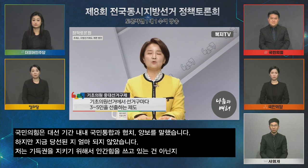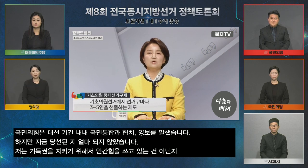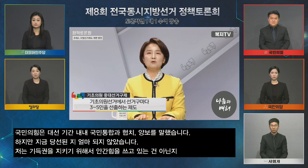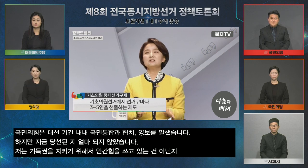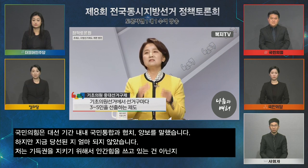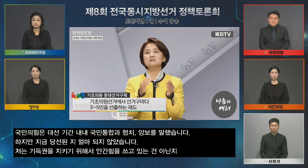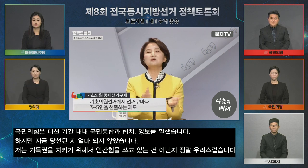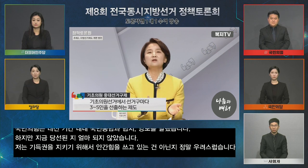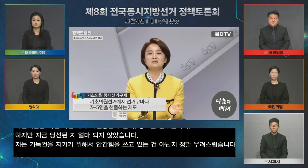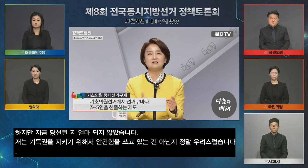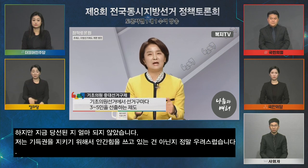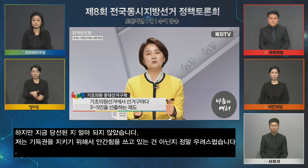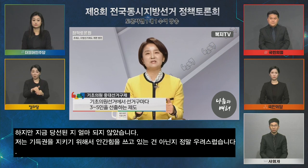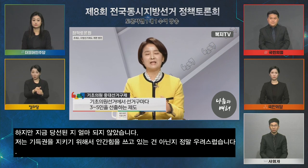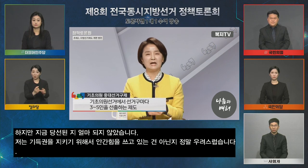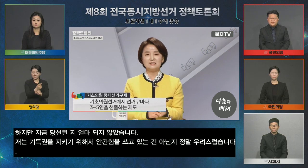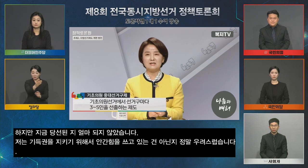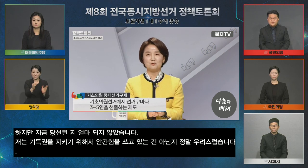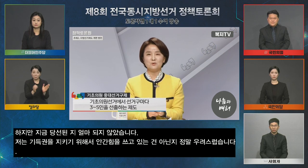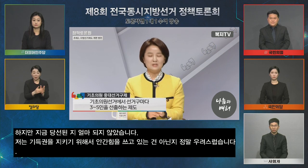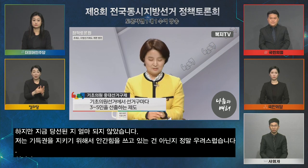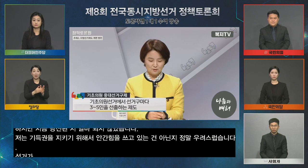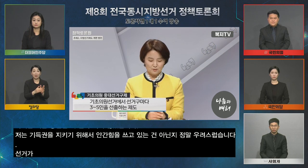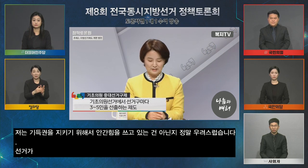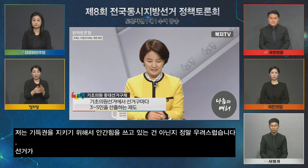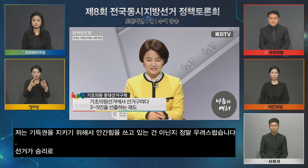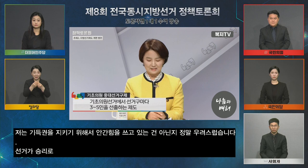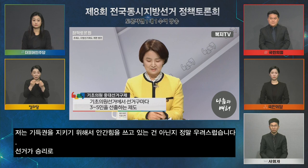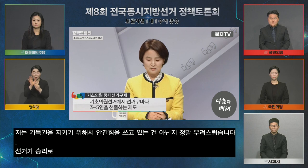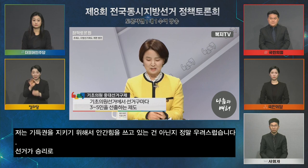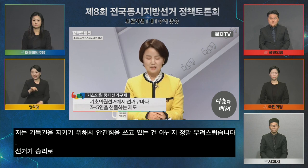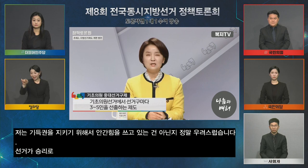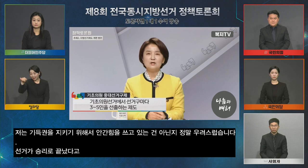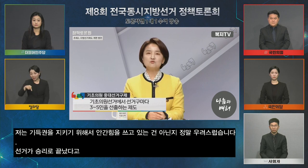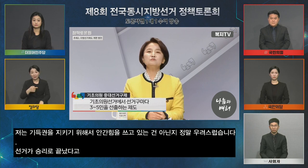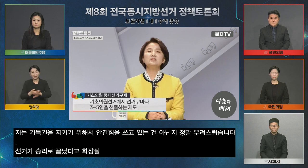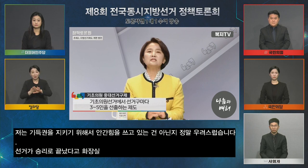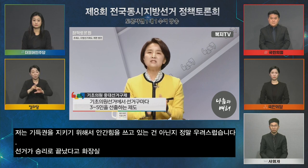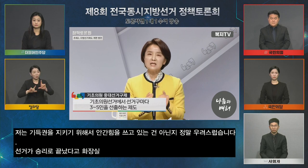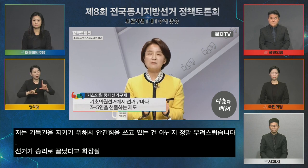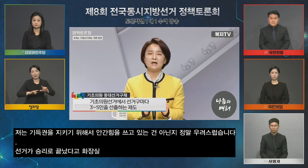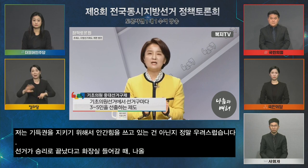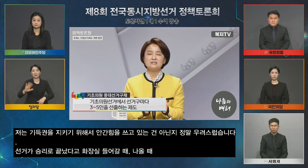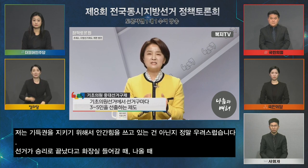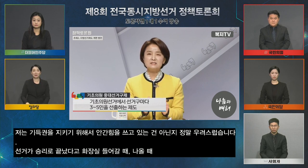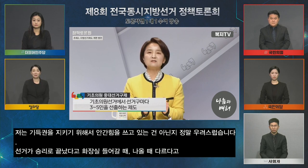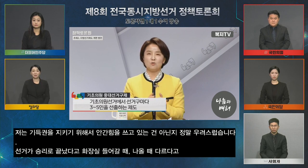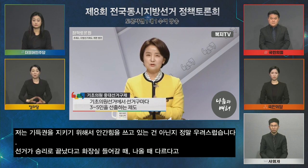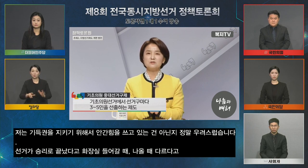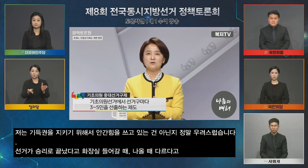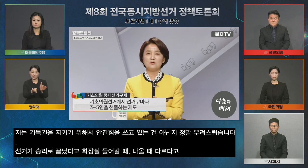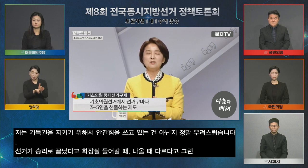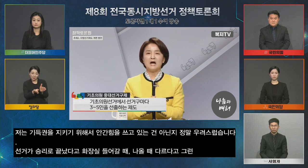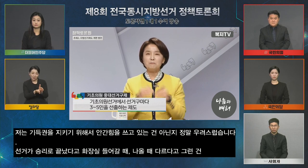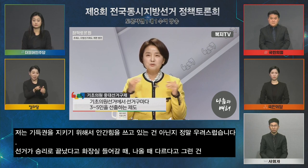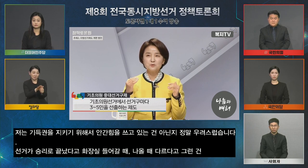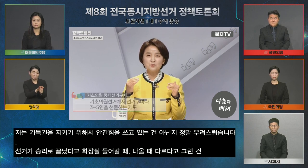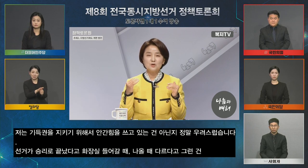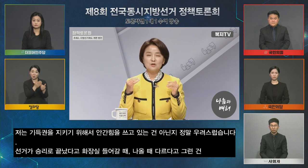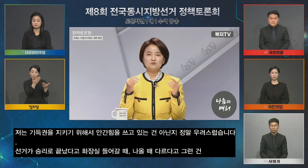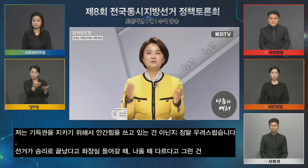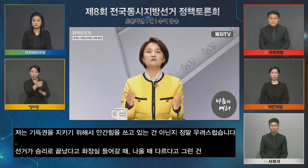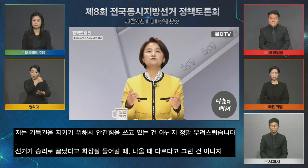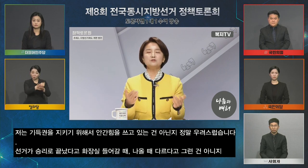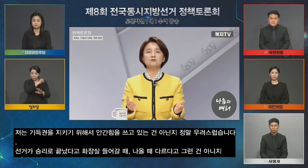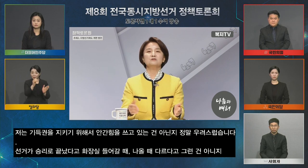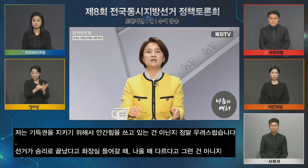끝났다고 화장실 들어갈 때 나올 때 다르다고 그런 건 아니지 않습니까. 국민의 신뢰와 지지를 얻어서 앞으로